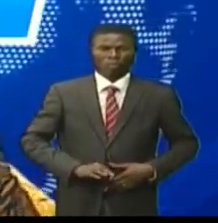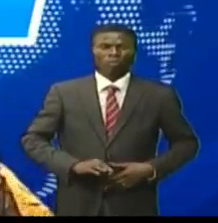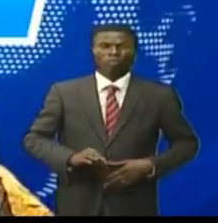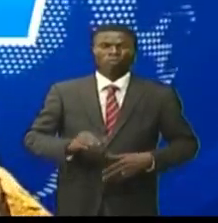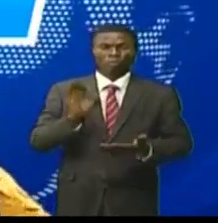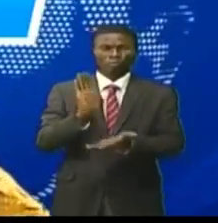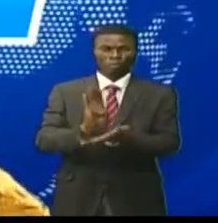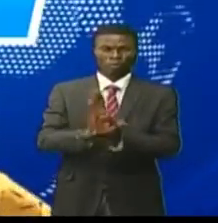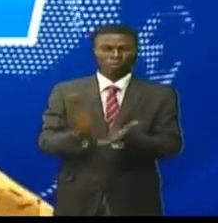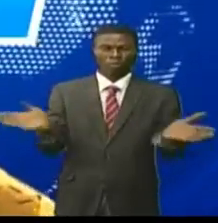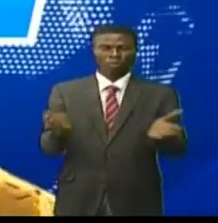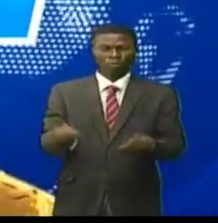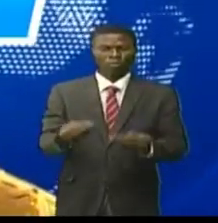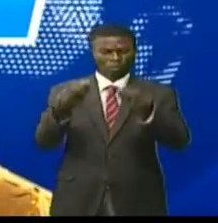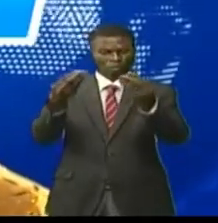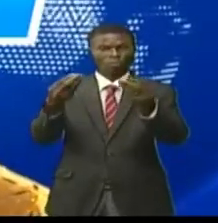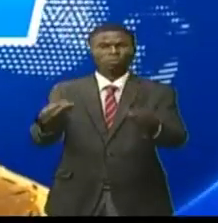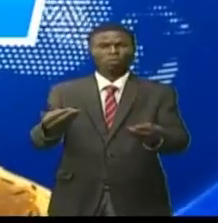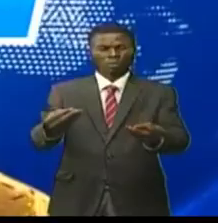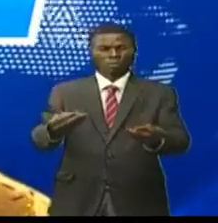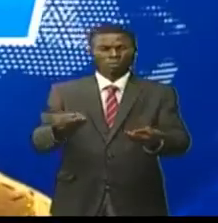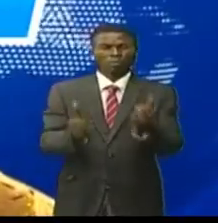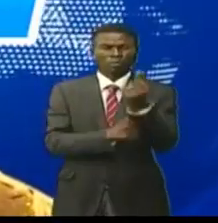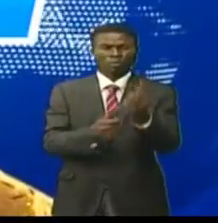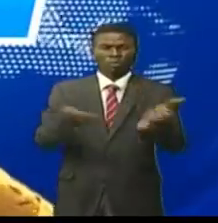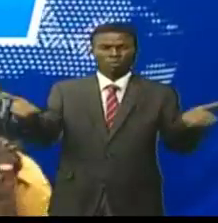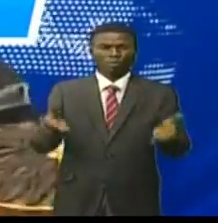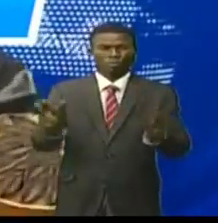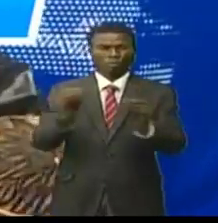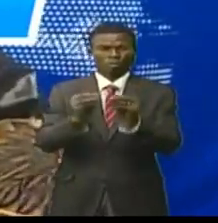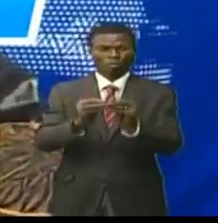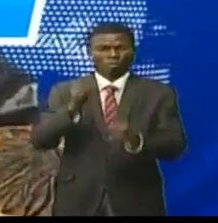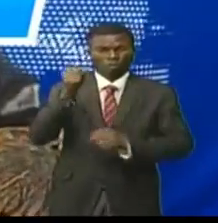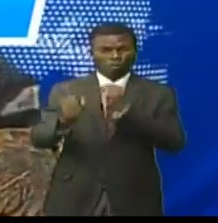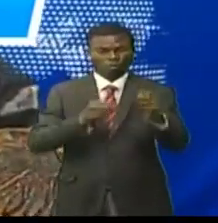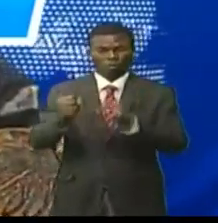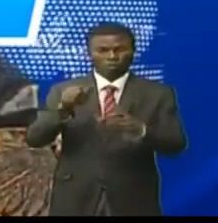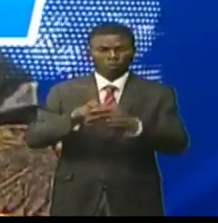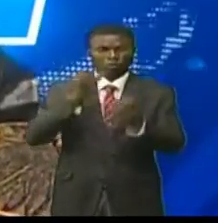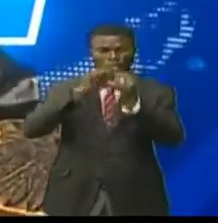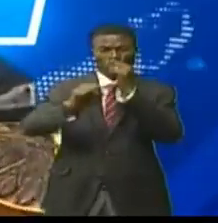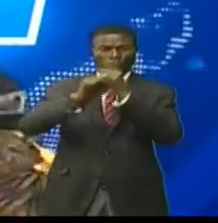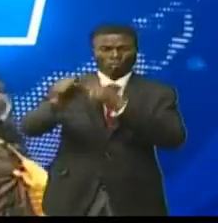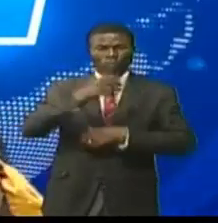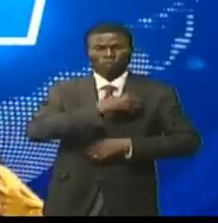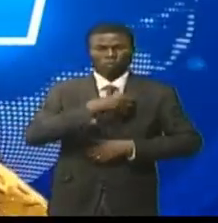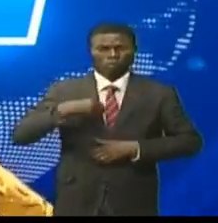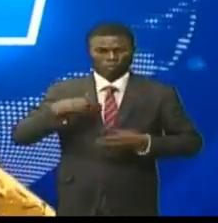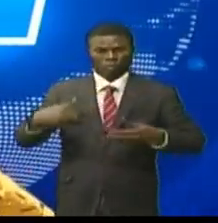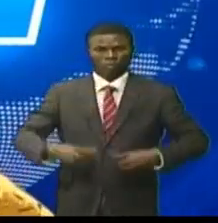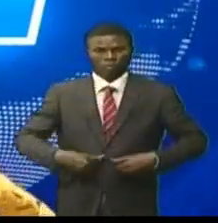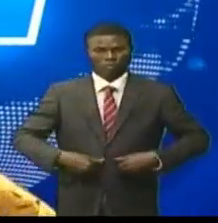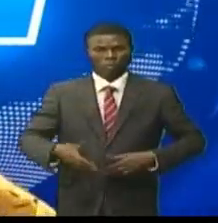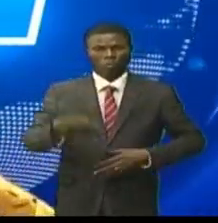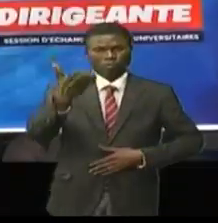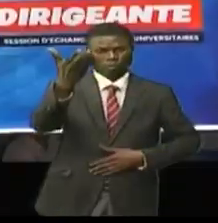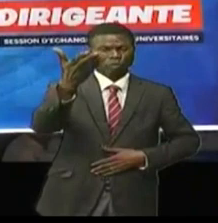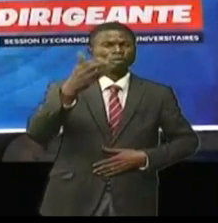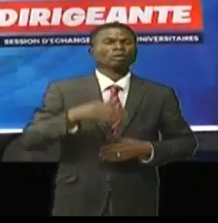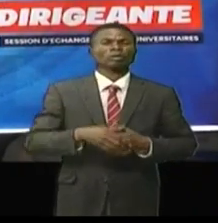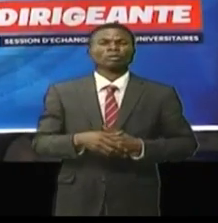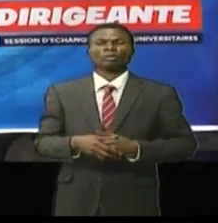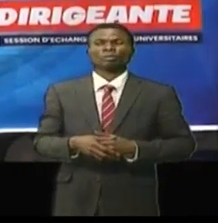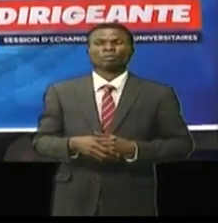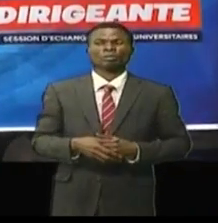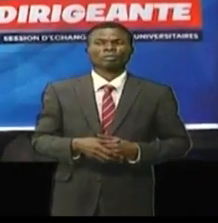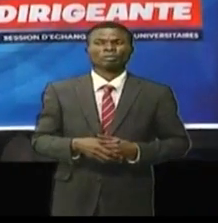brevets d'encouragement ont été remis aux participants pour leur lutte dans la promotion de la jeune fille. Iverson Kaboba.